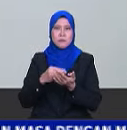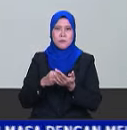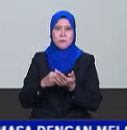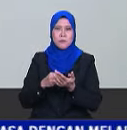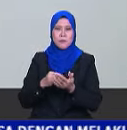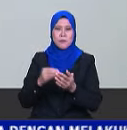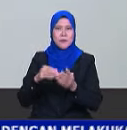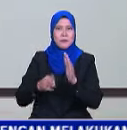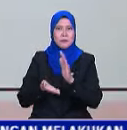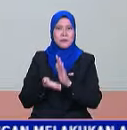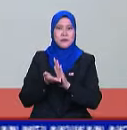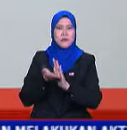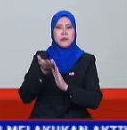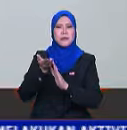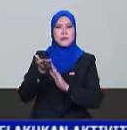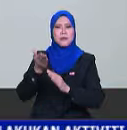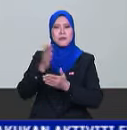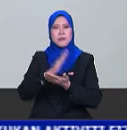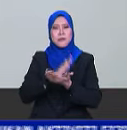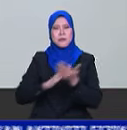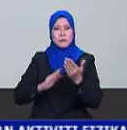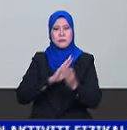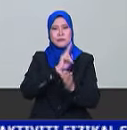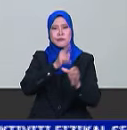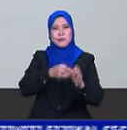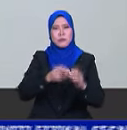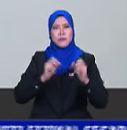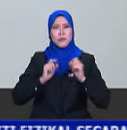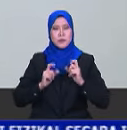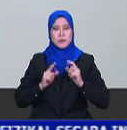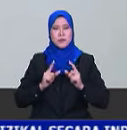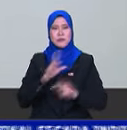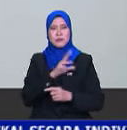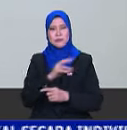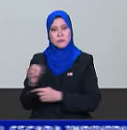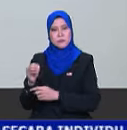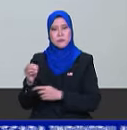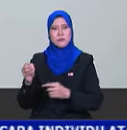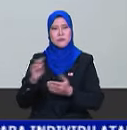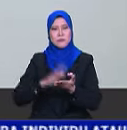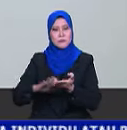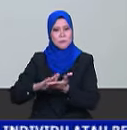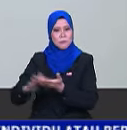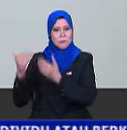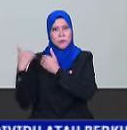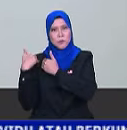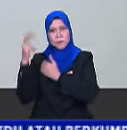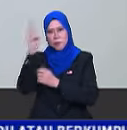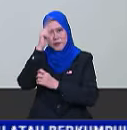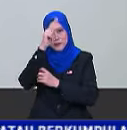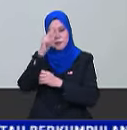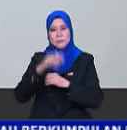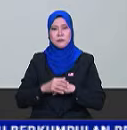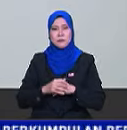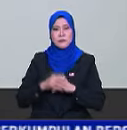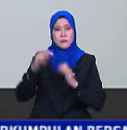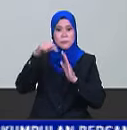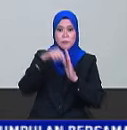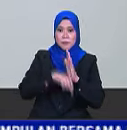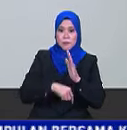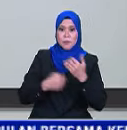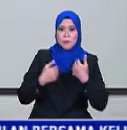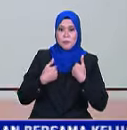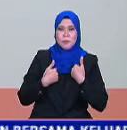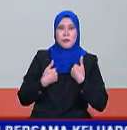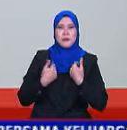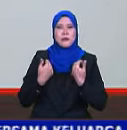areas, increased private sector participation and streamlining of government's role. There are also specific initiatives